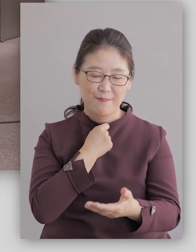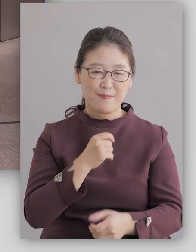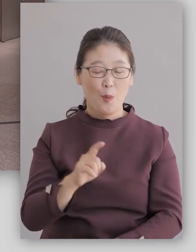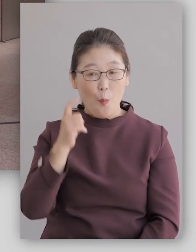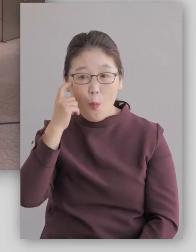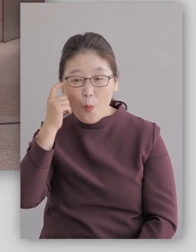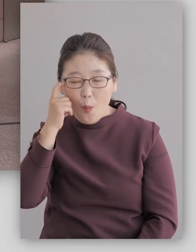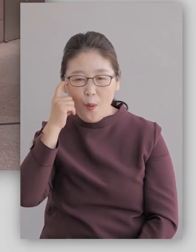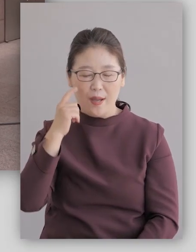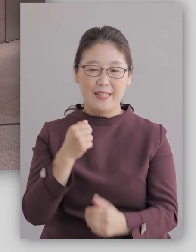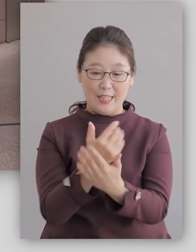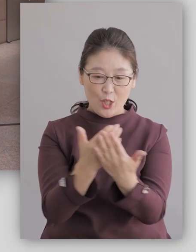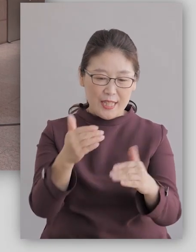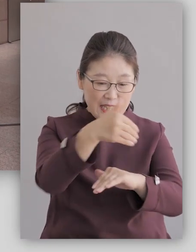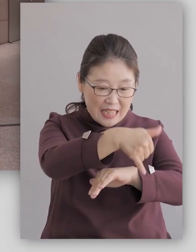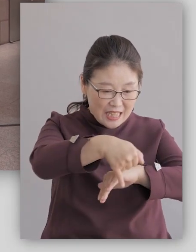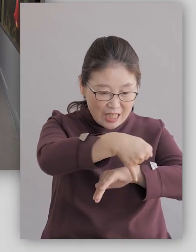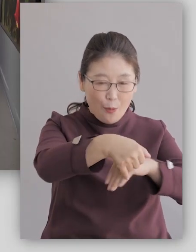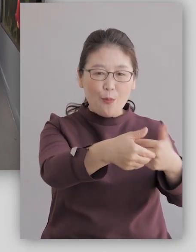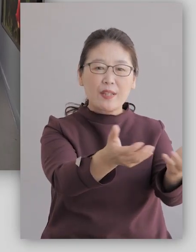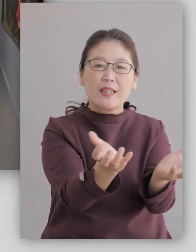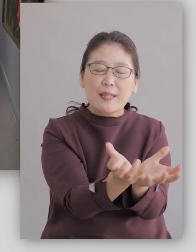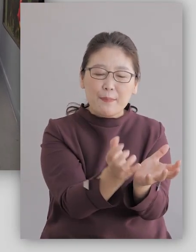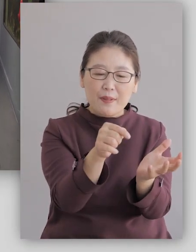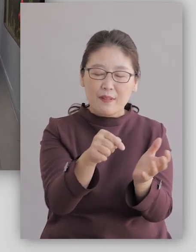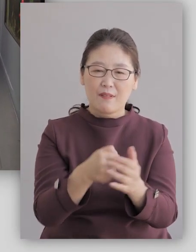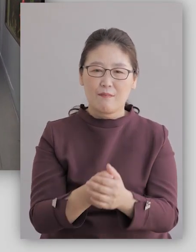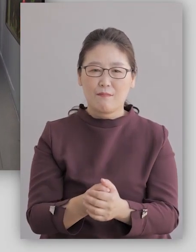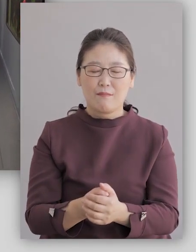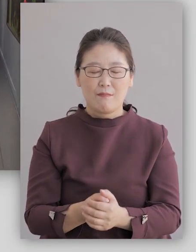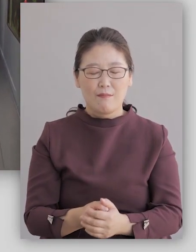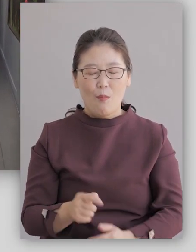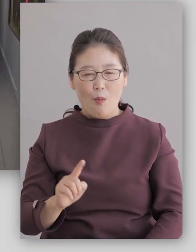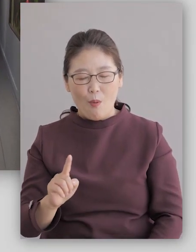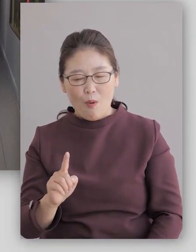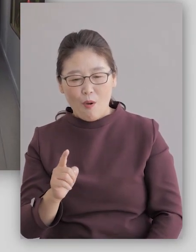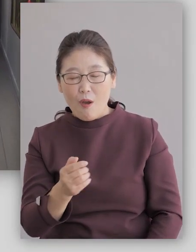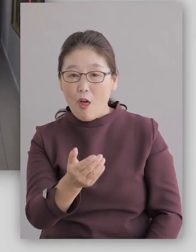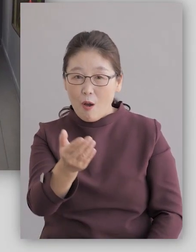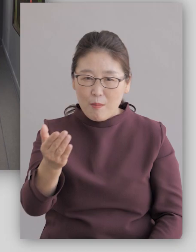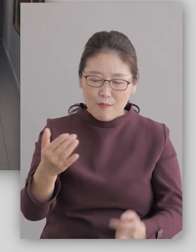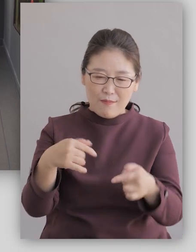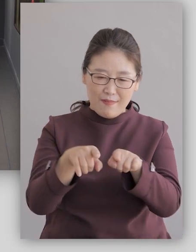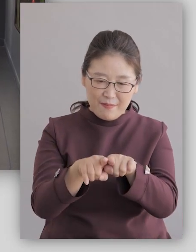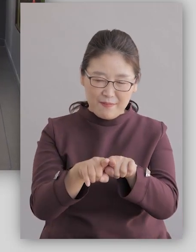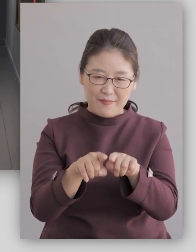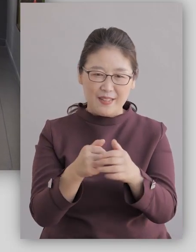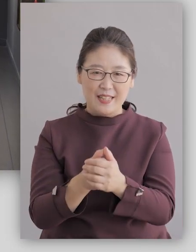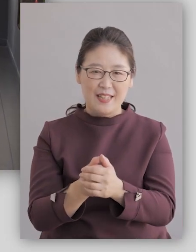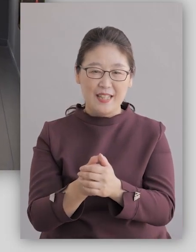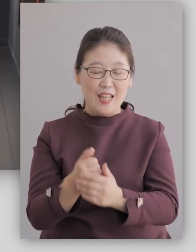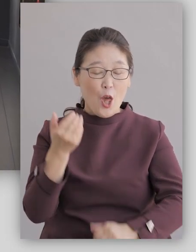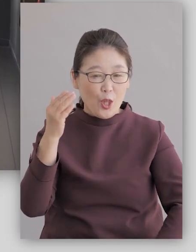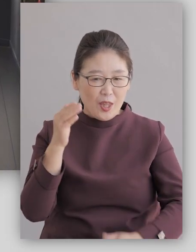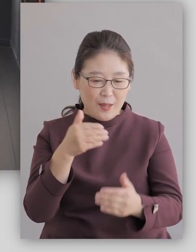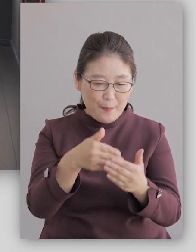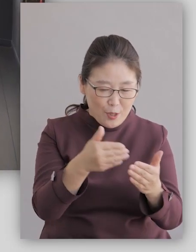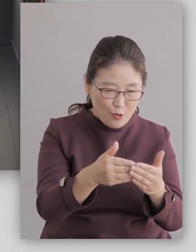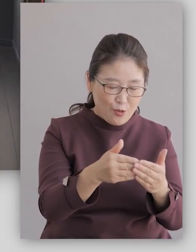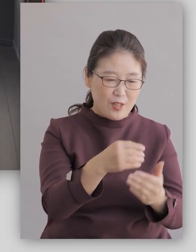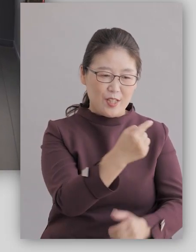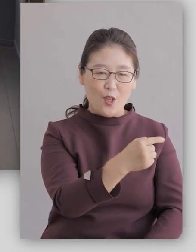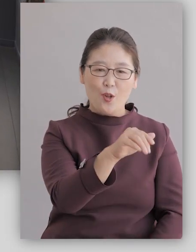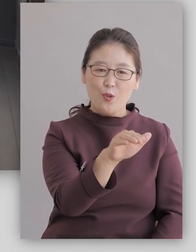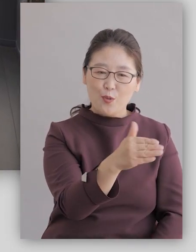큐레이터 팀이 이 전시를 기획했을 때 관람객 여러분과 함께 현대미술은 무엇인지